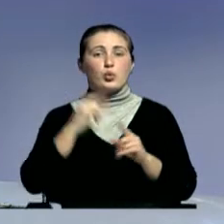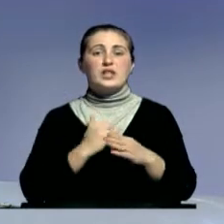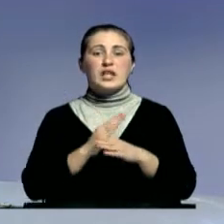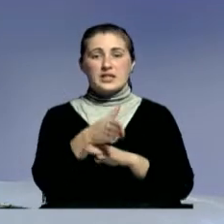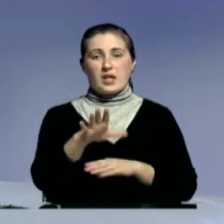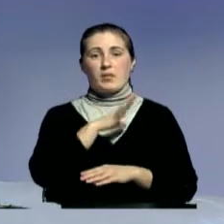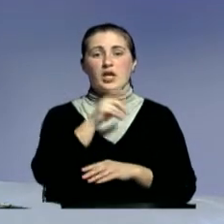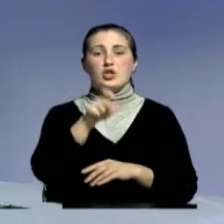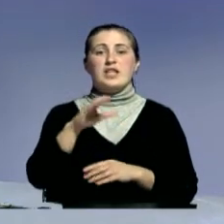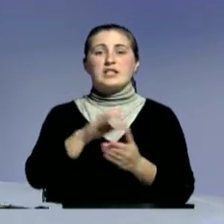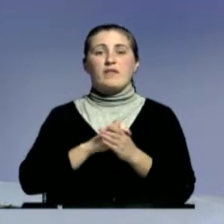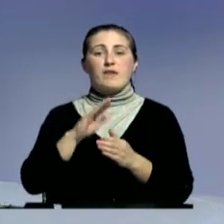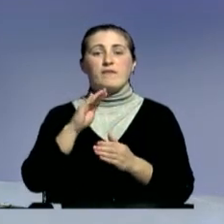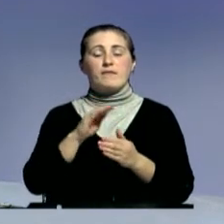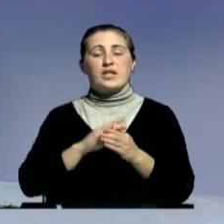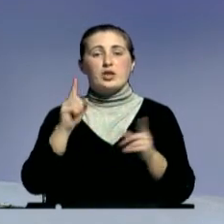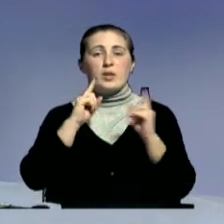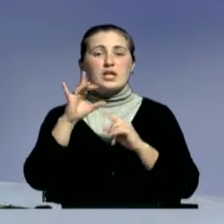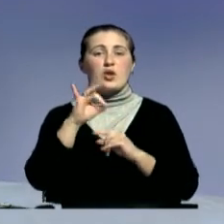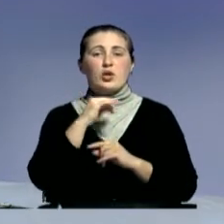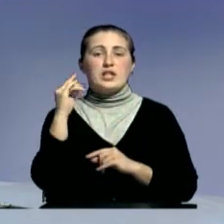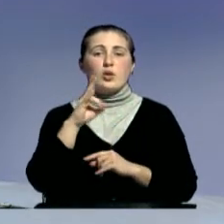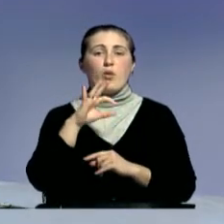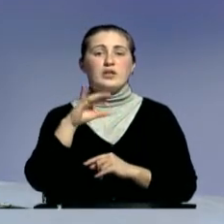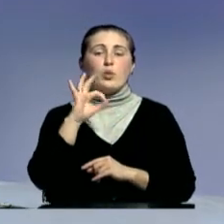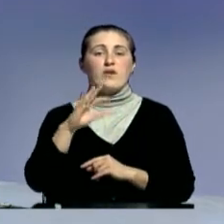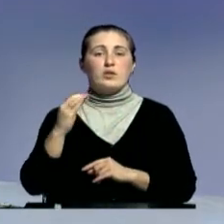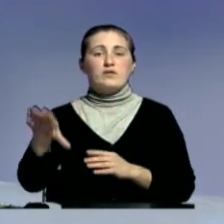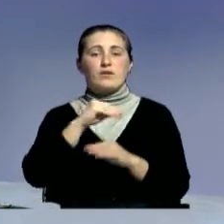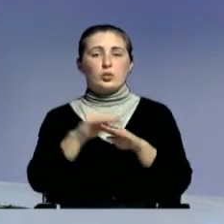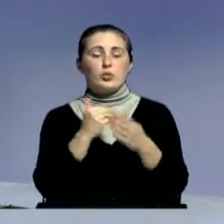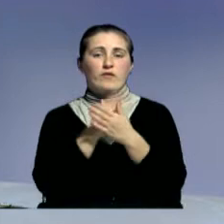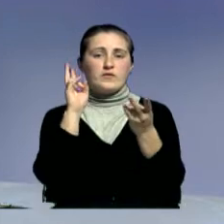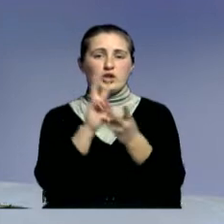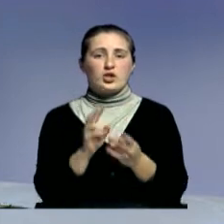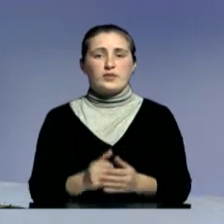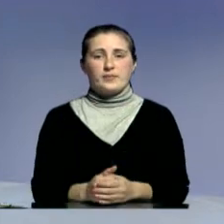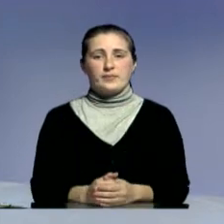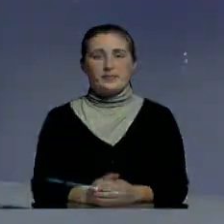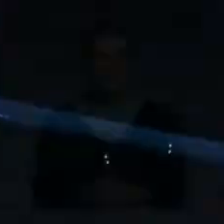гостях была член Совета Федерации Федерального Собрания России Кавитиди Ольга Федоровна. Всего доброго и до новых встреч.